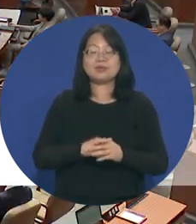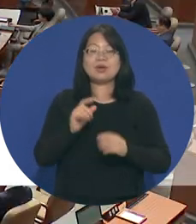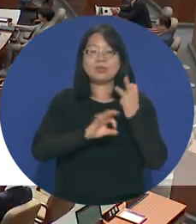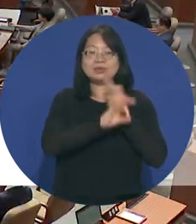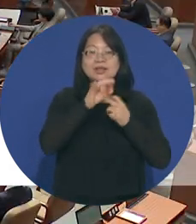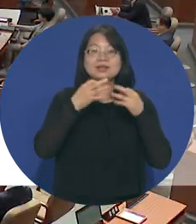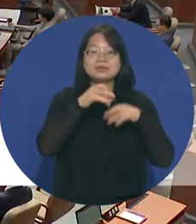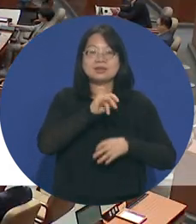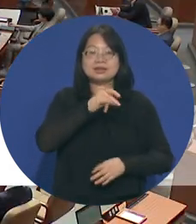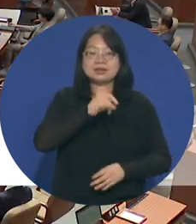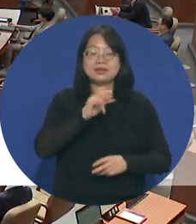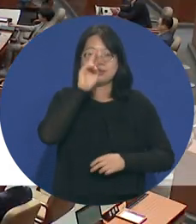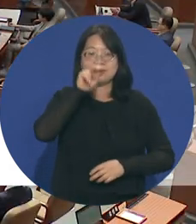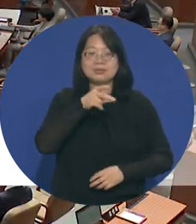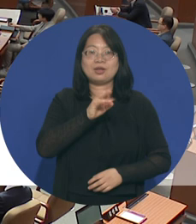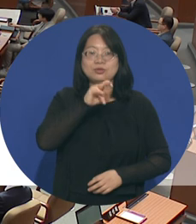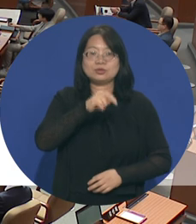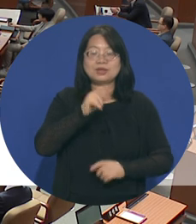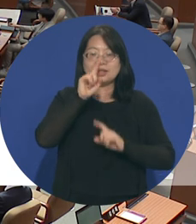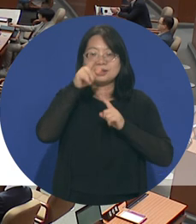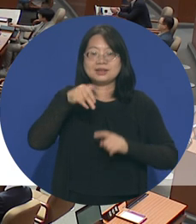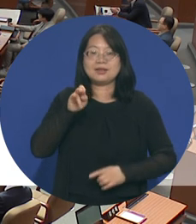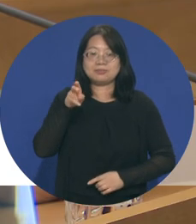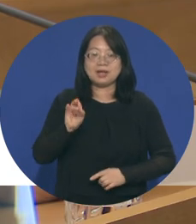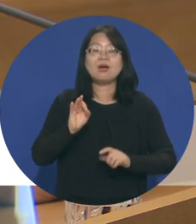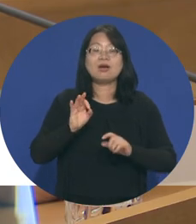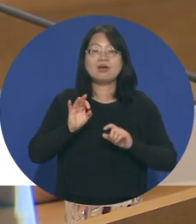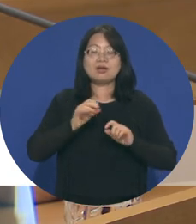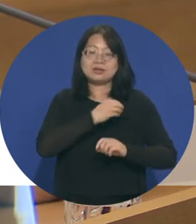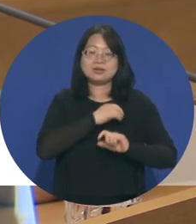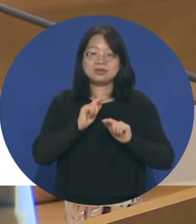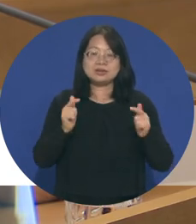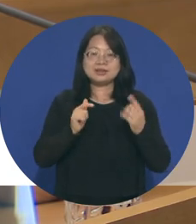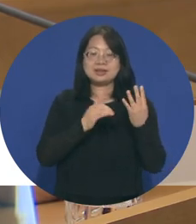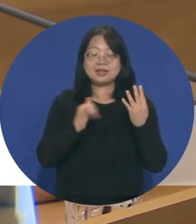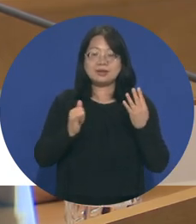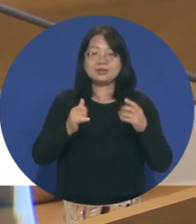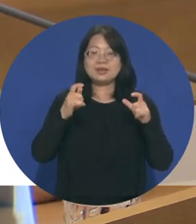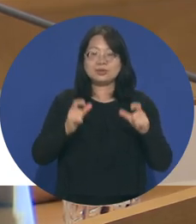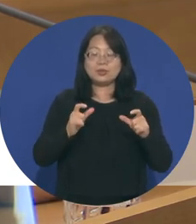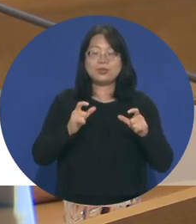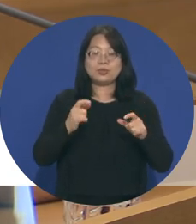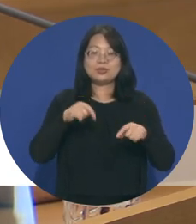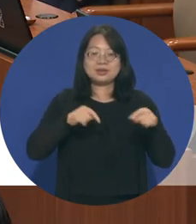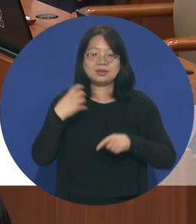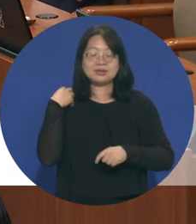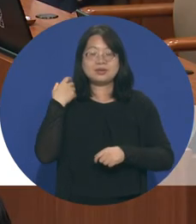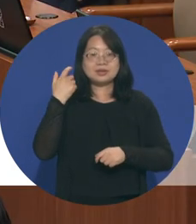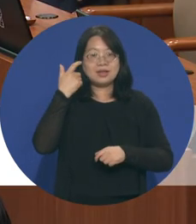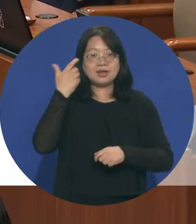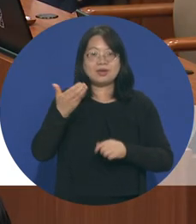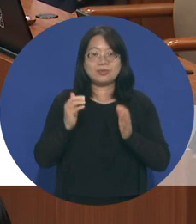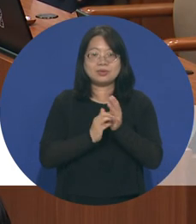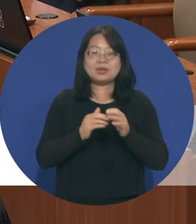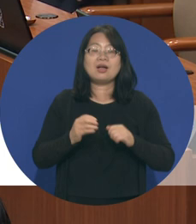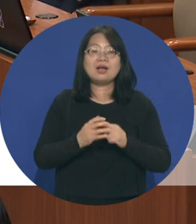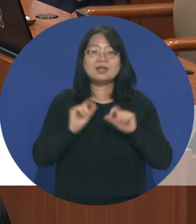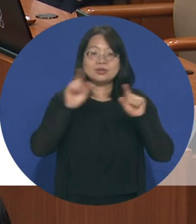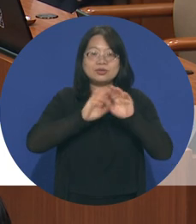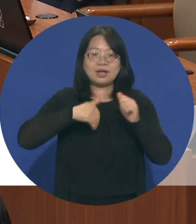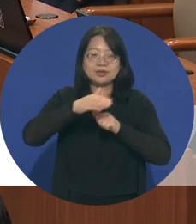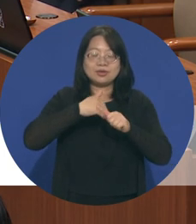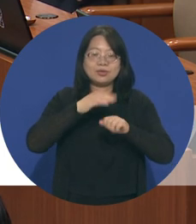본회의에서는 김철진 박명숙 이명 의원 등 명이 도정 지리에 나섰고 기후환경 농정 경기북부